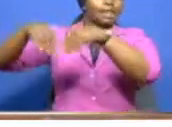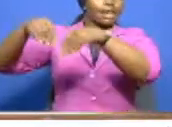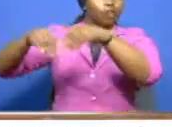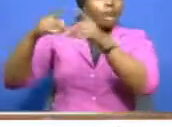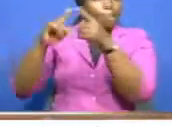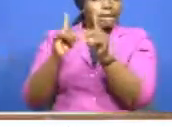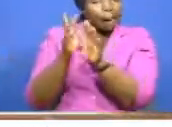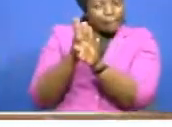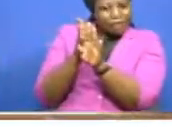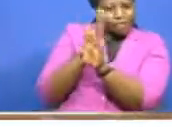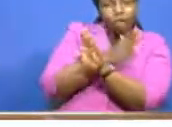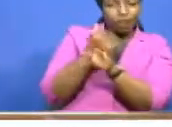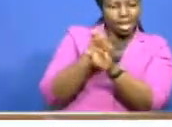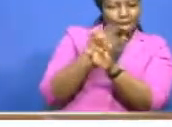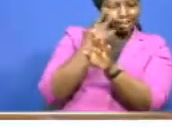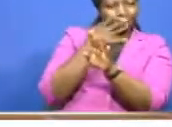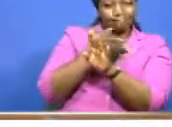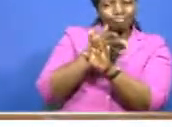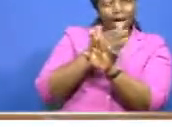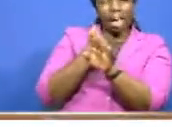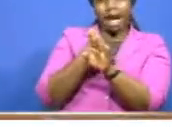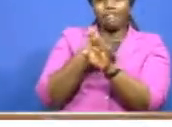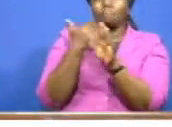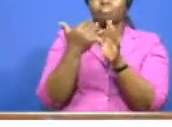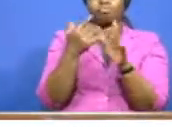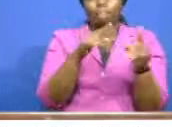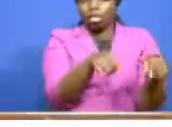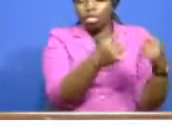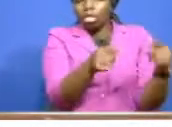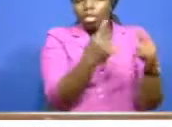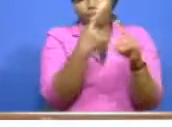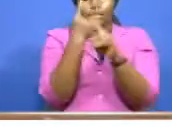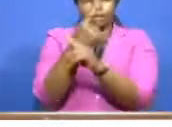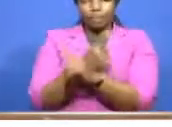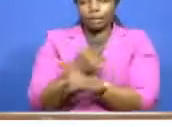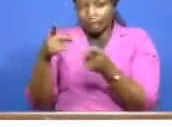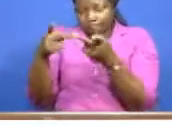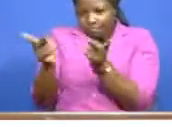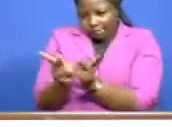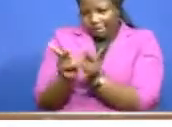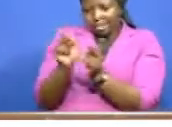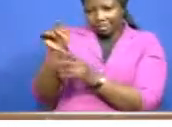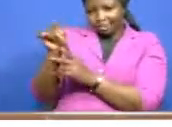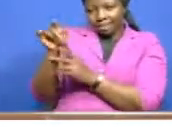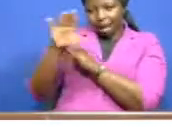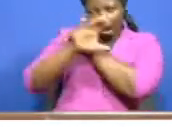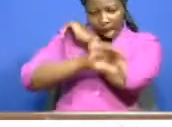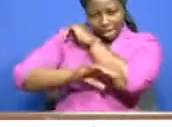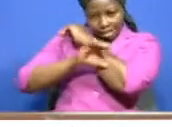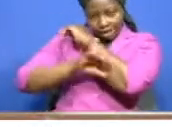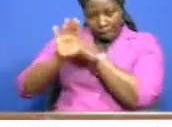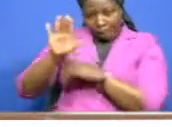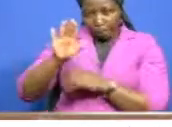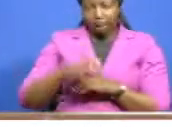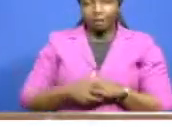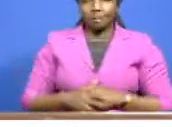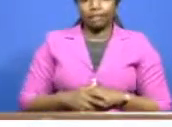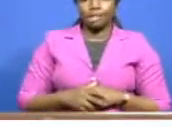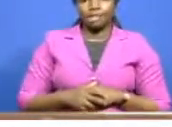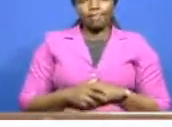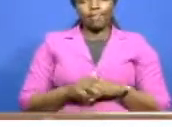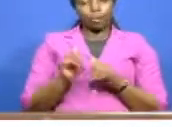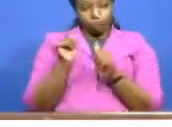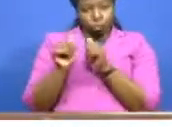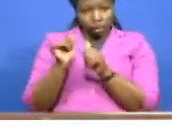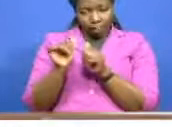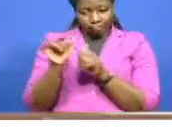Ingawa hapo nyuma tuliona kulikuwa na vurugu sehemu tofauti za nchi hiyo, ambao ni jambo la